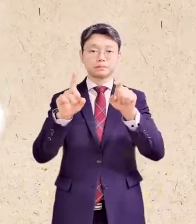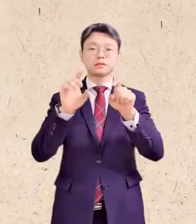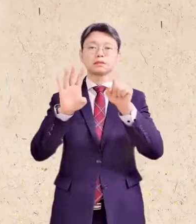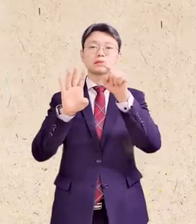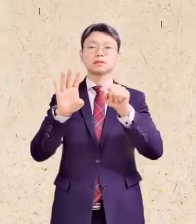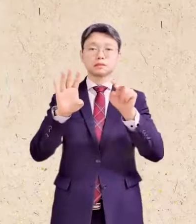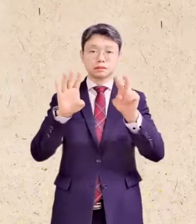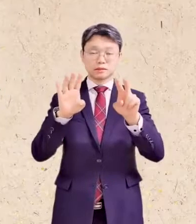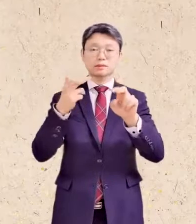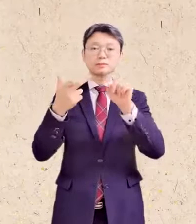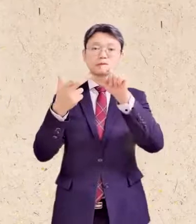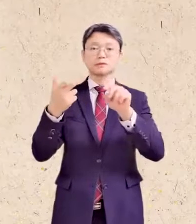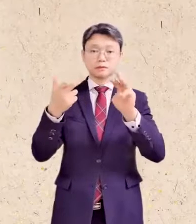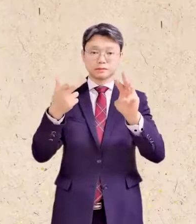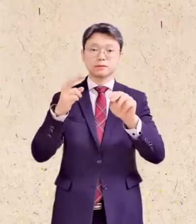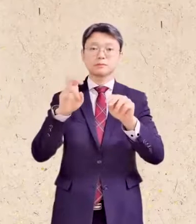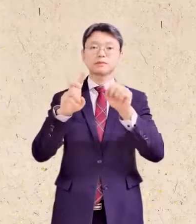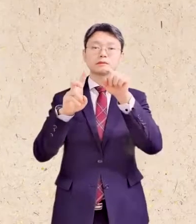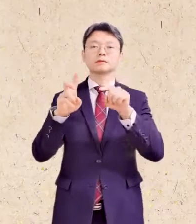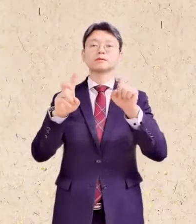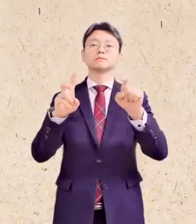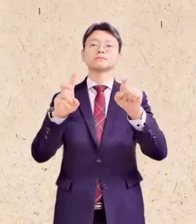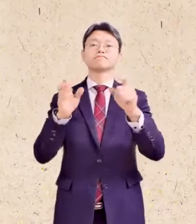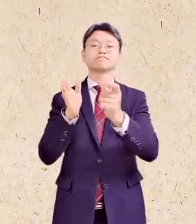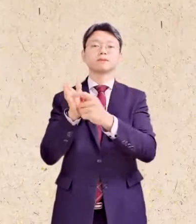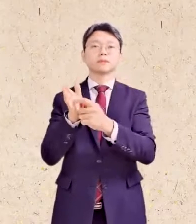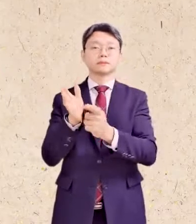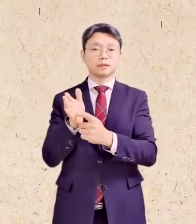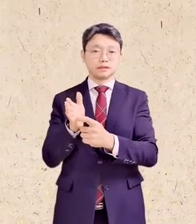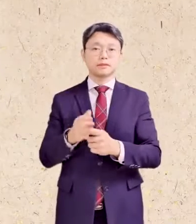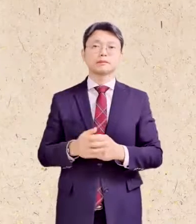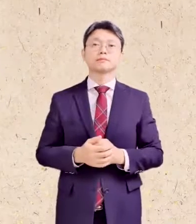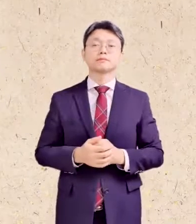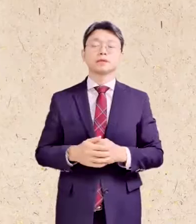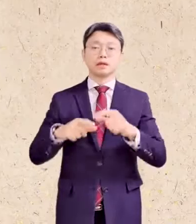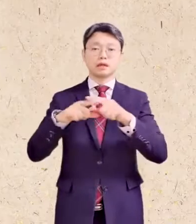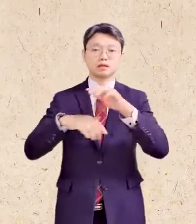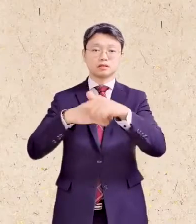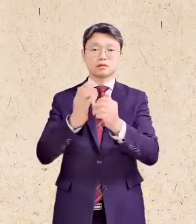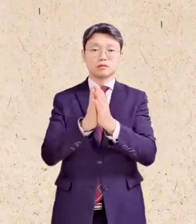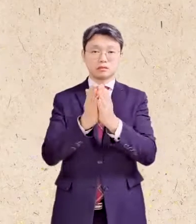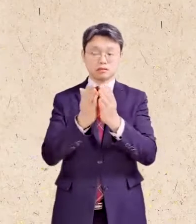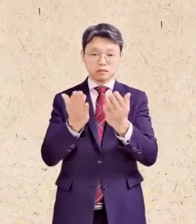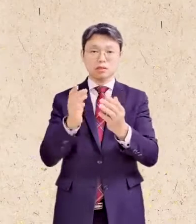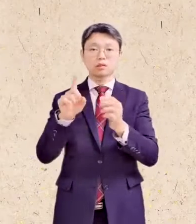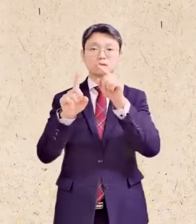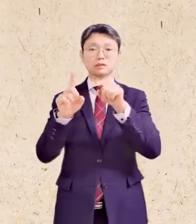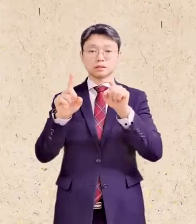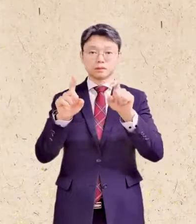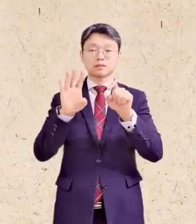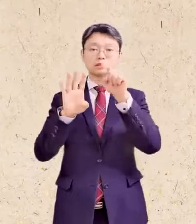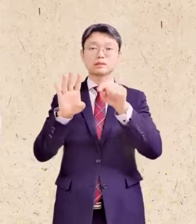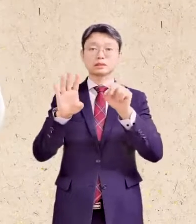계시록 1장 10절, 4장 2절, 17장 3절, 21장 10절에 나오는데요. 이 개역